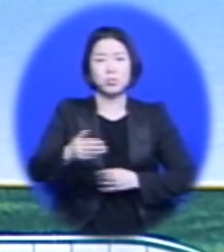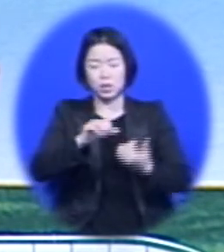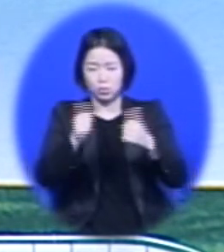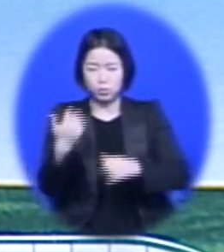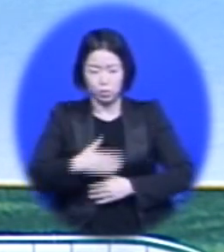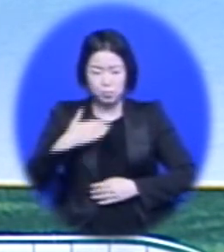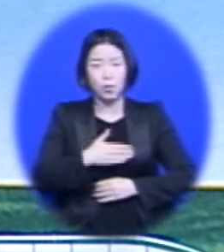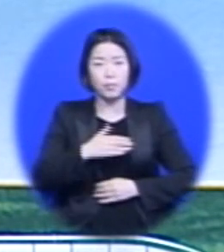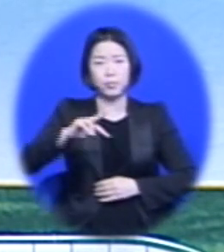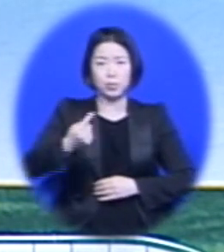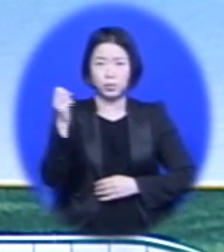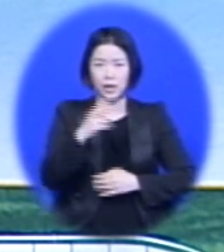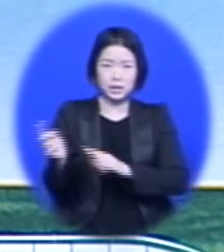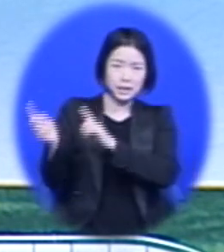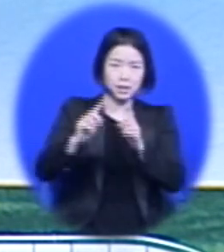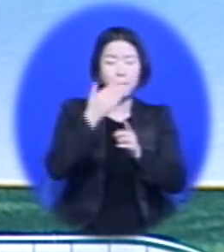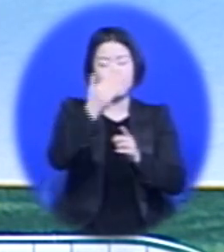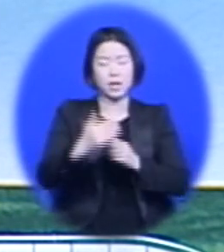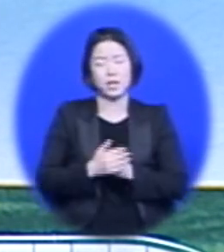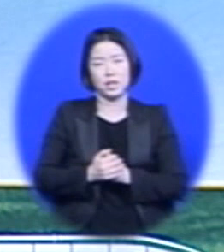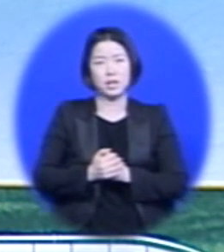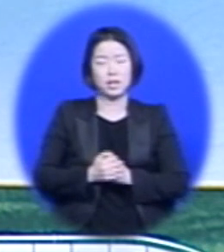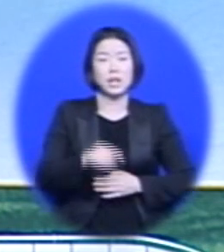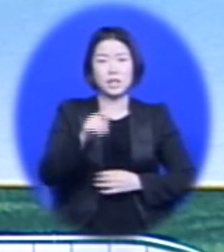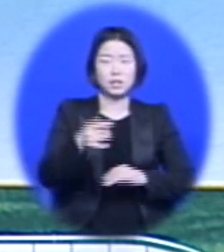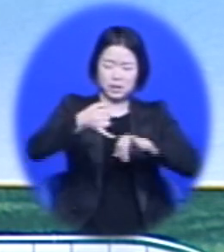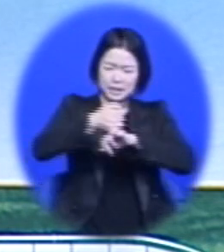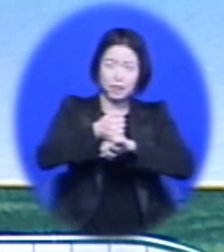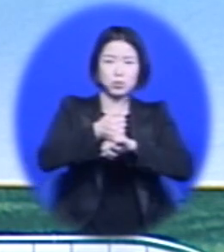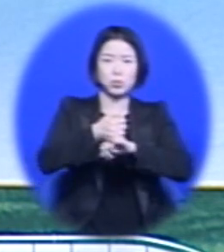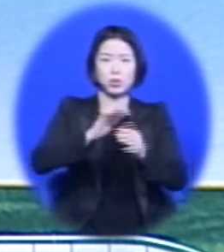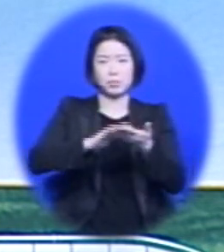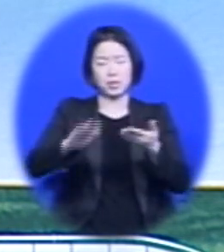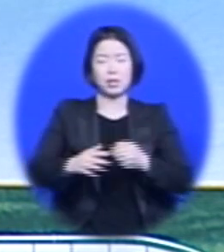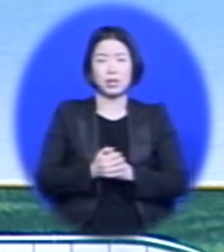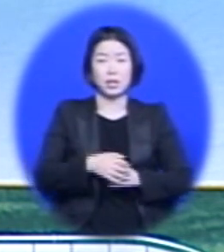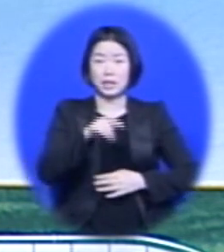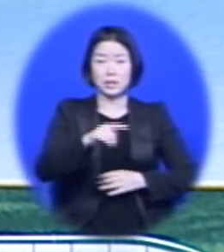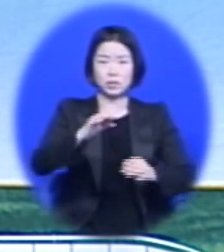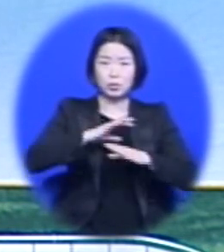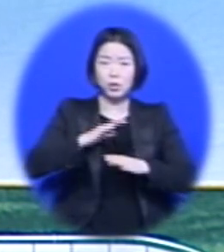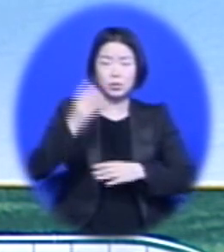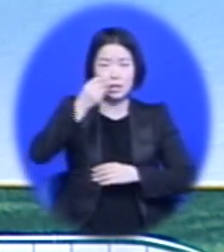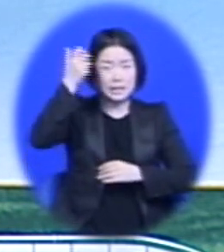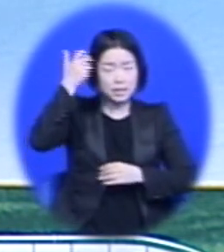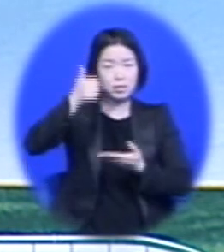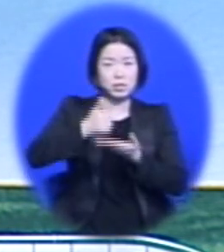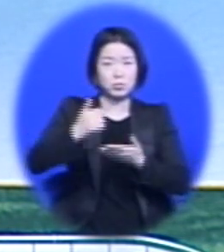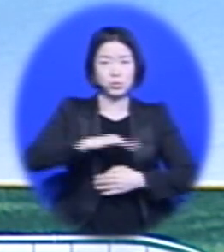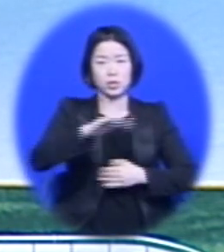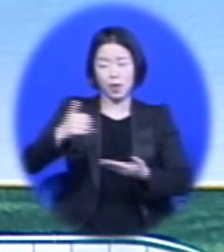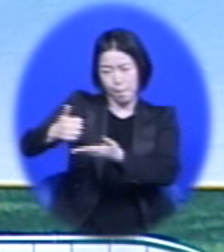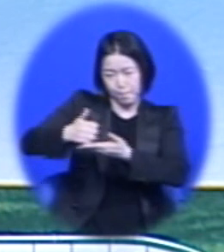다시 살리실 것입니다. 이것이 약속이잖아요. 그 놀라우신 성령님을 우리가 모시고